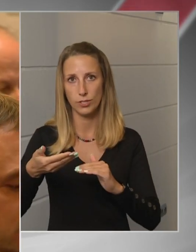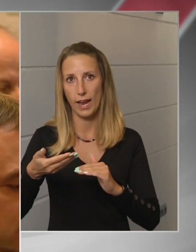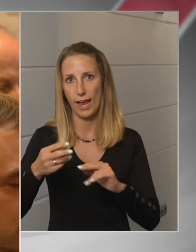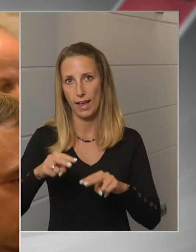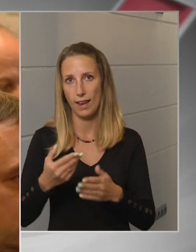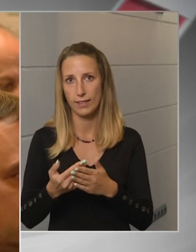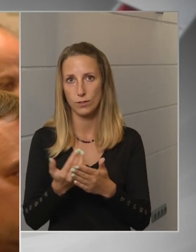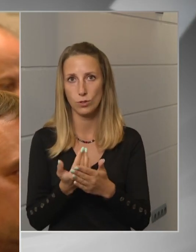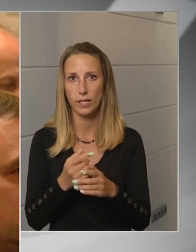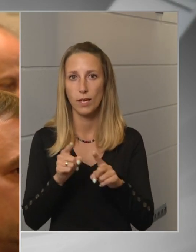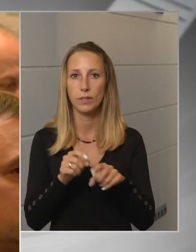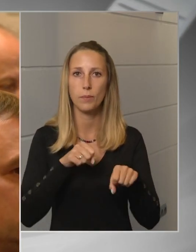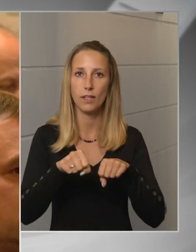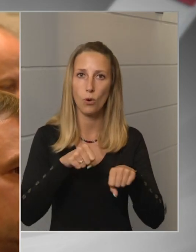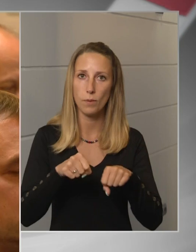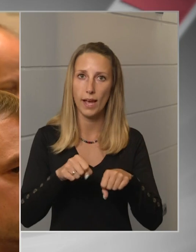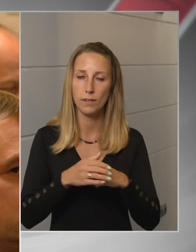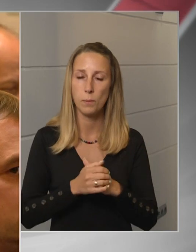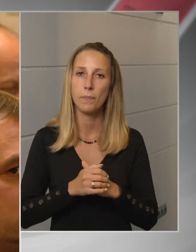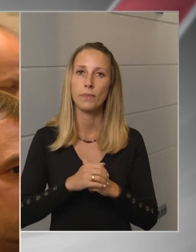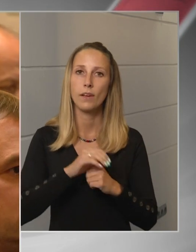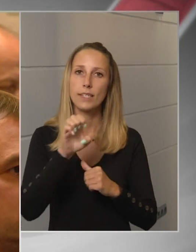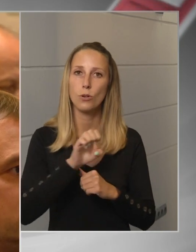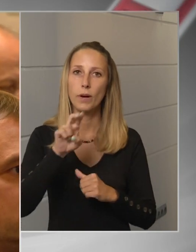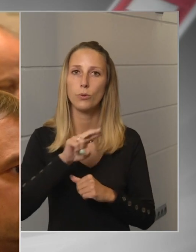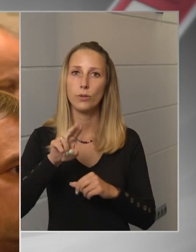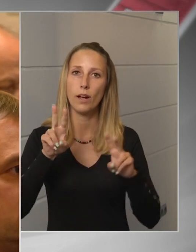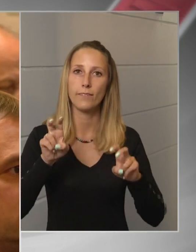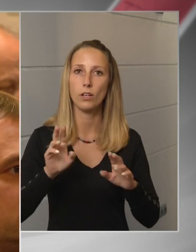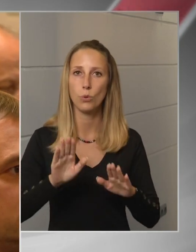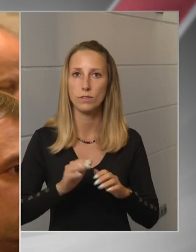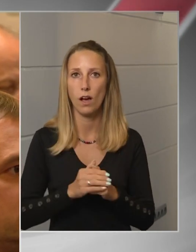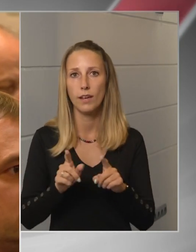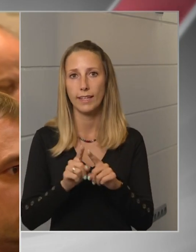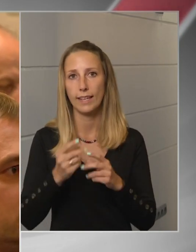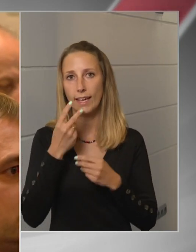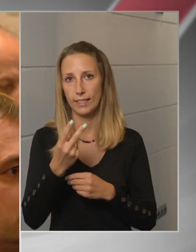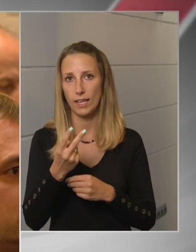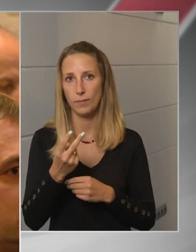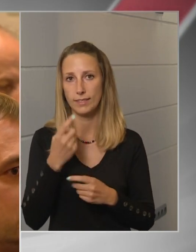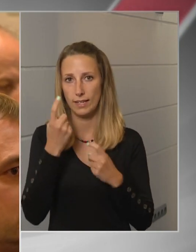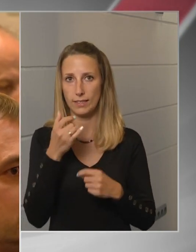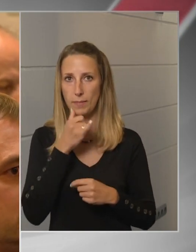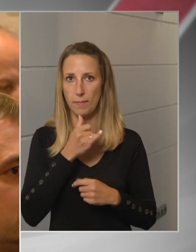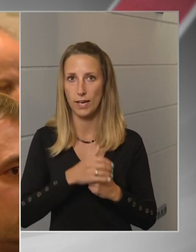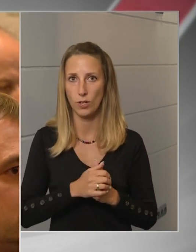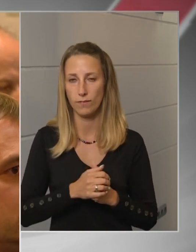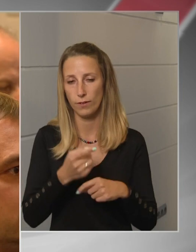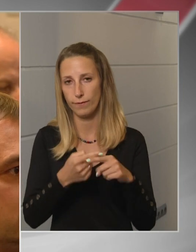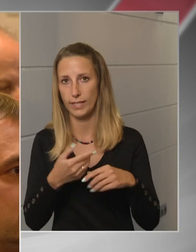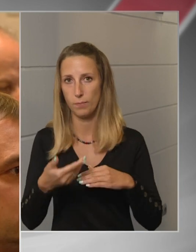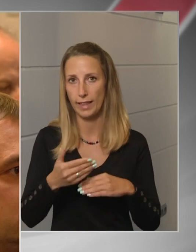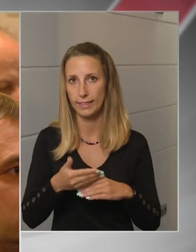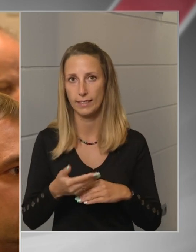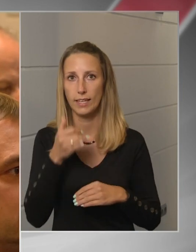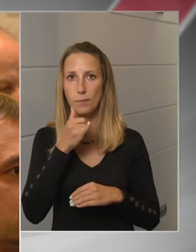szükség, mint amit a kormány az Európai Unióra hivatkozva, de hát ilyen tekintetben szintén hibásan, vagy hát félig, meddig